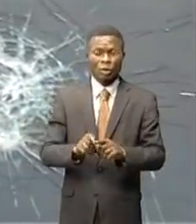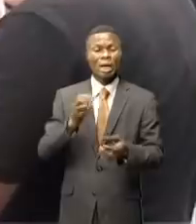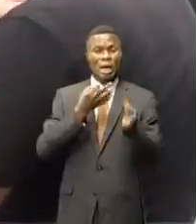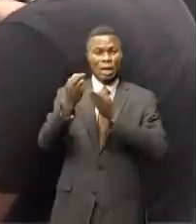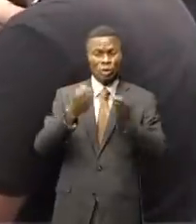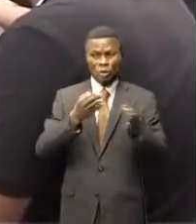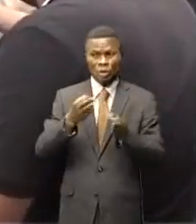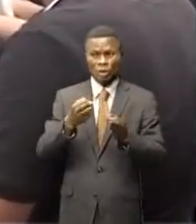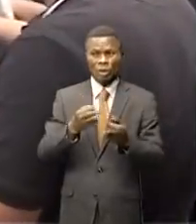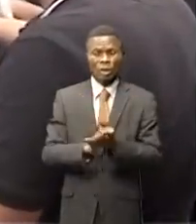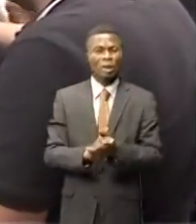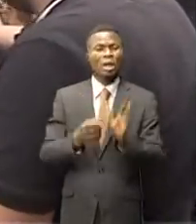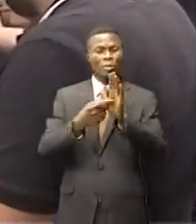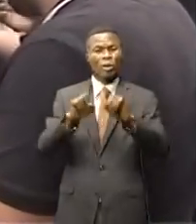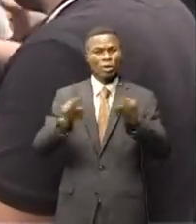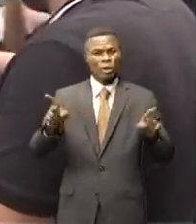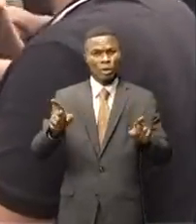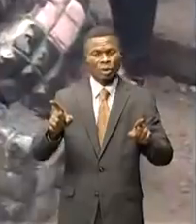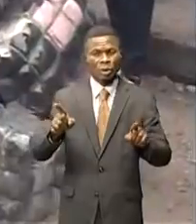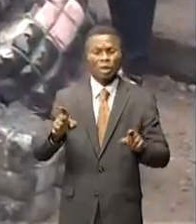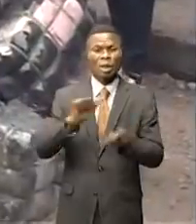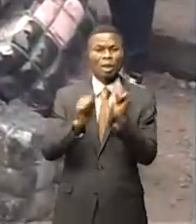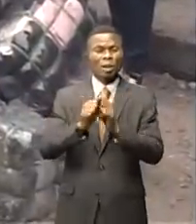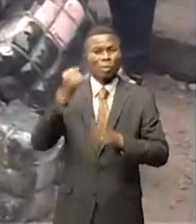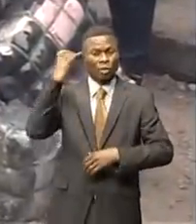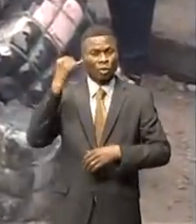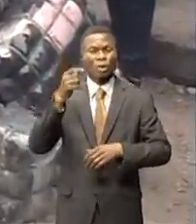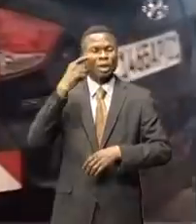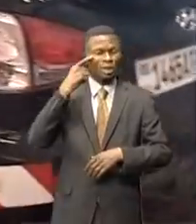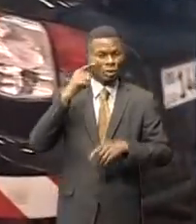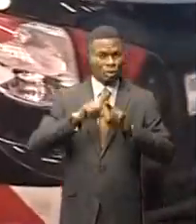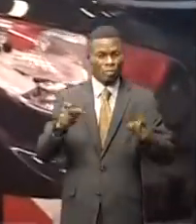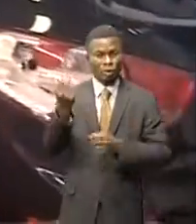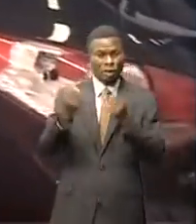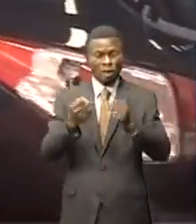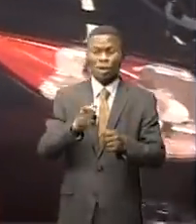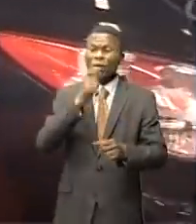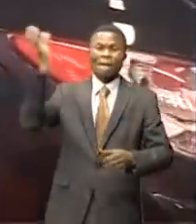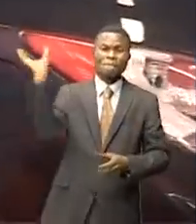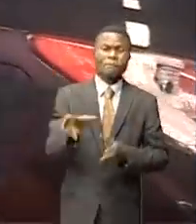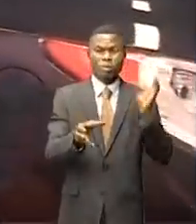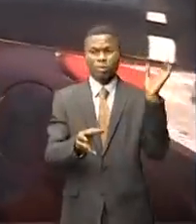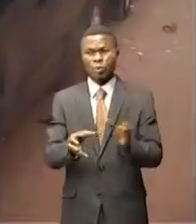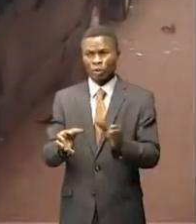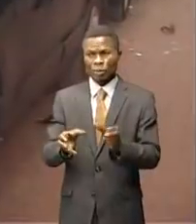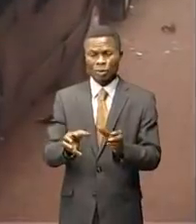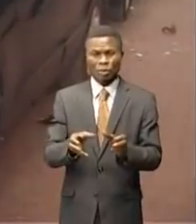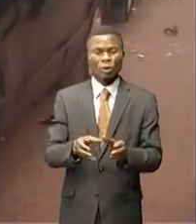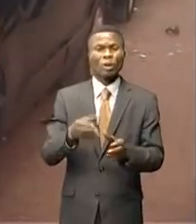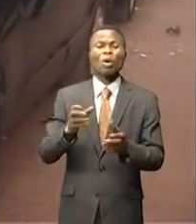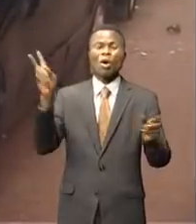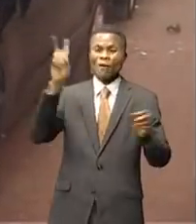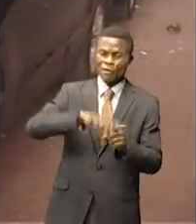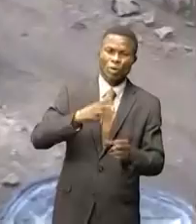faire la distinction entre sujet indiens et chinois ces véhicules caillassé illustre bien la violence de l'assaut